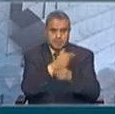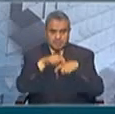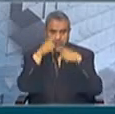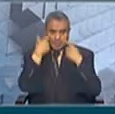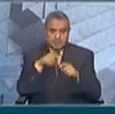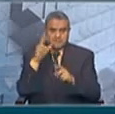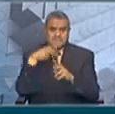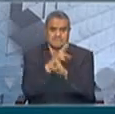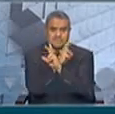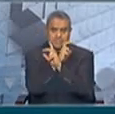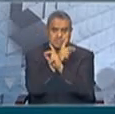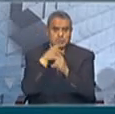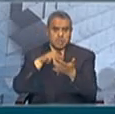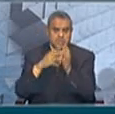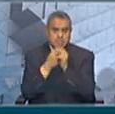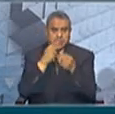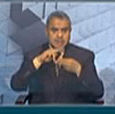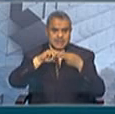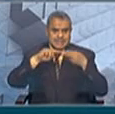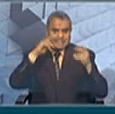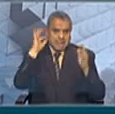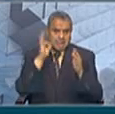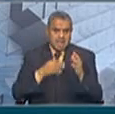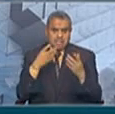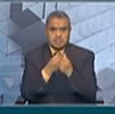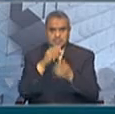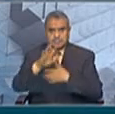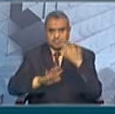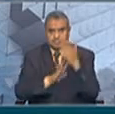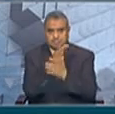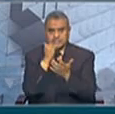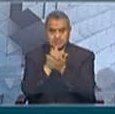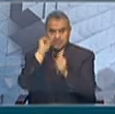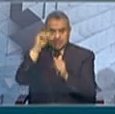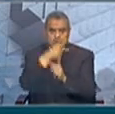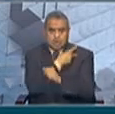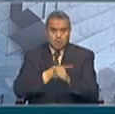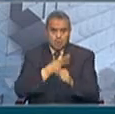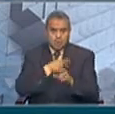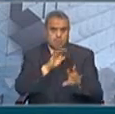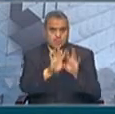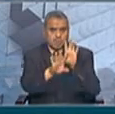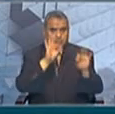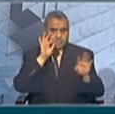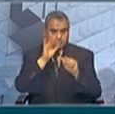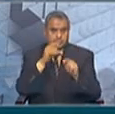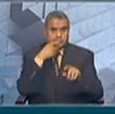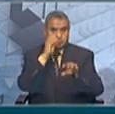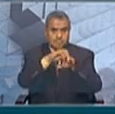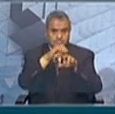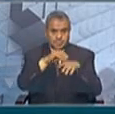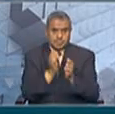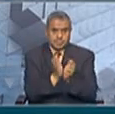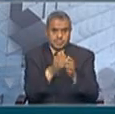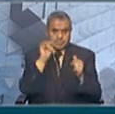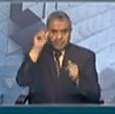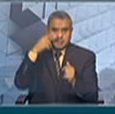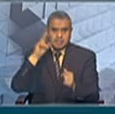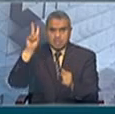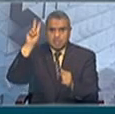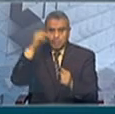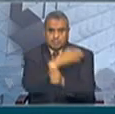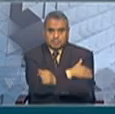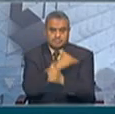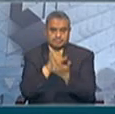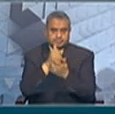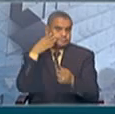القادم بهدف التوصل للاتفاق نهائي حول المناصب السيادية. يأتي ذلك بينما دعت بعثة الأمم المتحدة للدعم